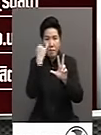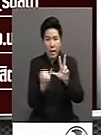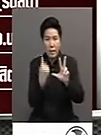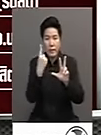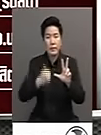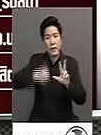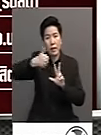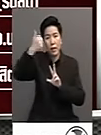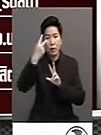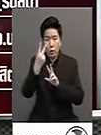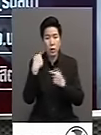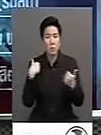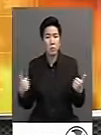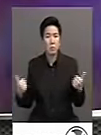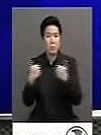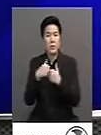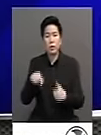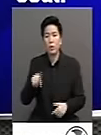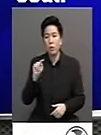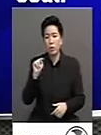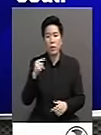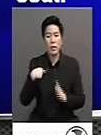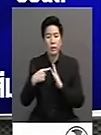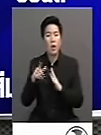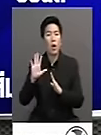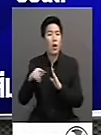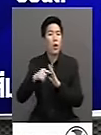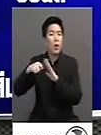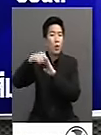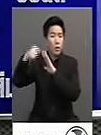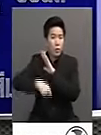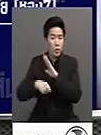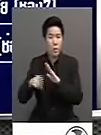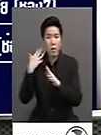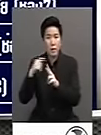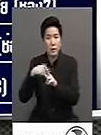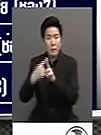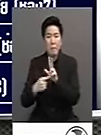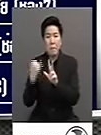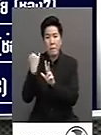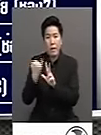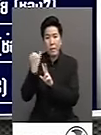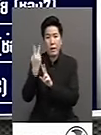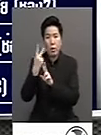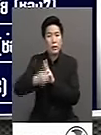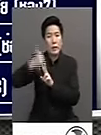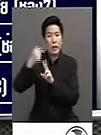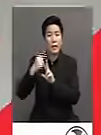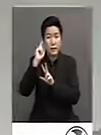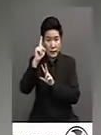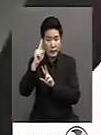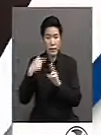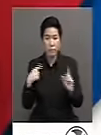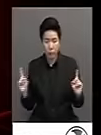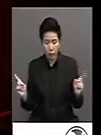ชนะ2ดวลกับจักรนรงเล็กต่อเทวินมวยจากนครราชสีมา3ไฟต์หลังสุดแพ้2ชนะ1ส่วนผล